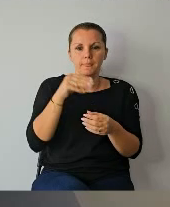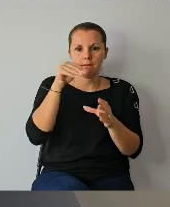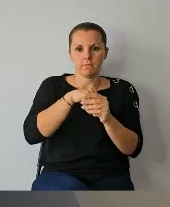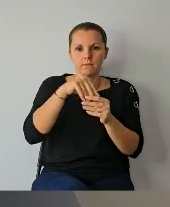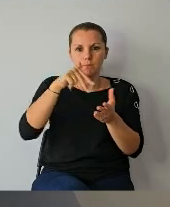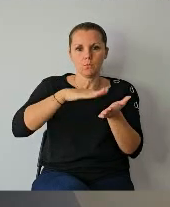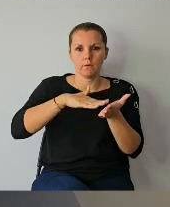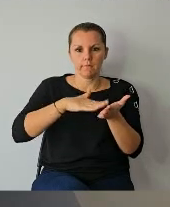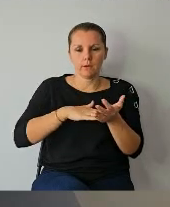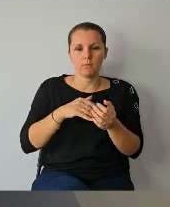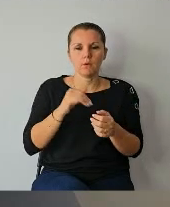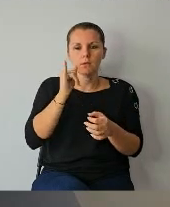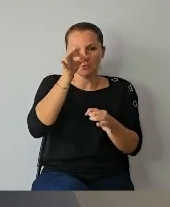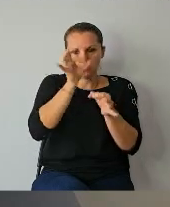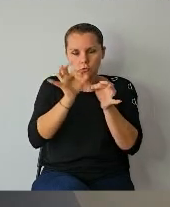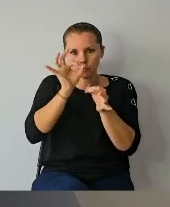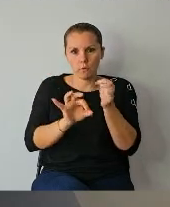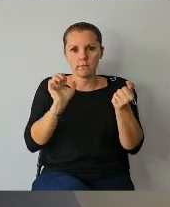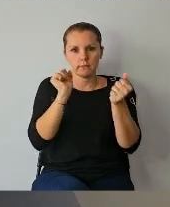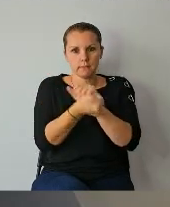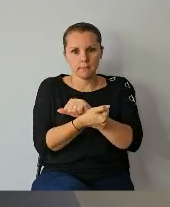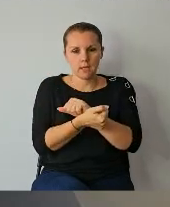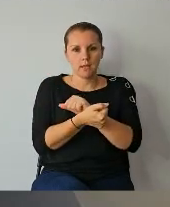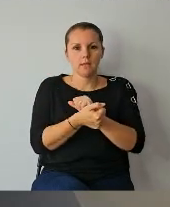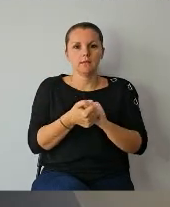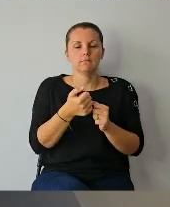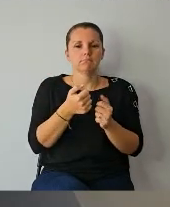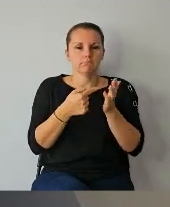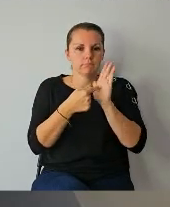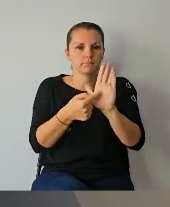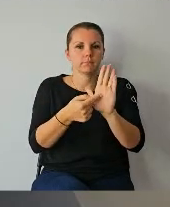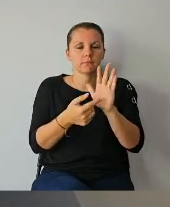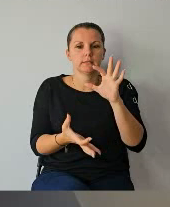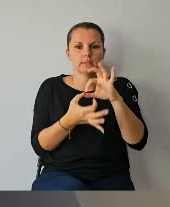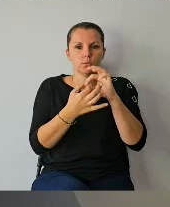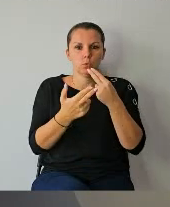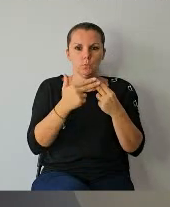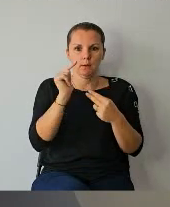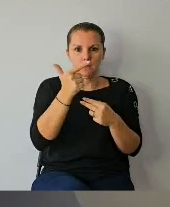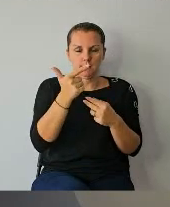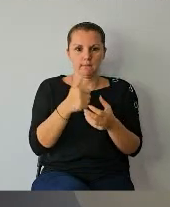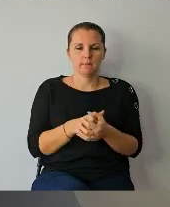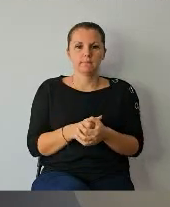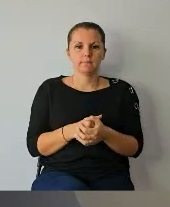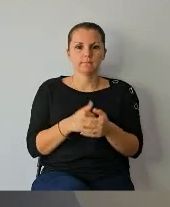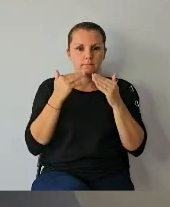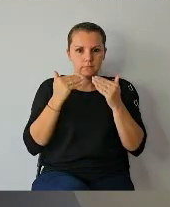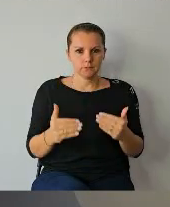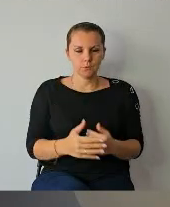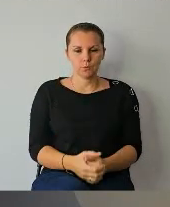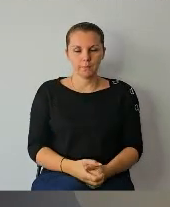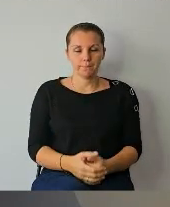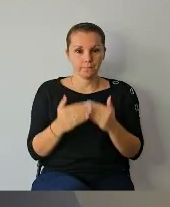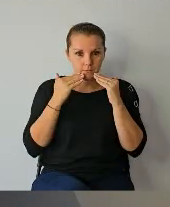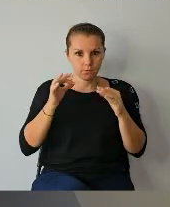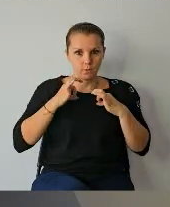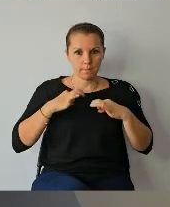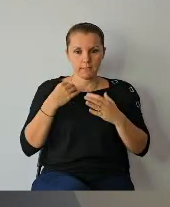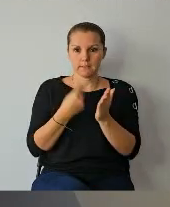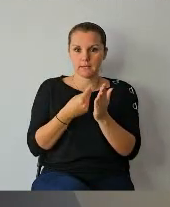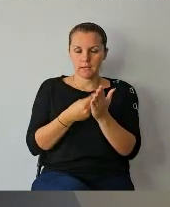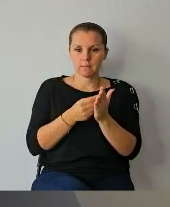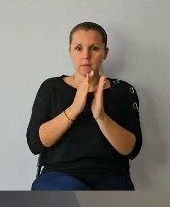prognozy finansowej i szczegółowe zmiany określa załącznik nr 2 do niniejszej uchwały. Dziękuję. Dziękuję pani